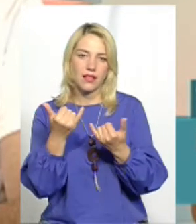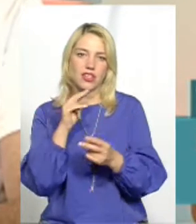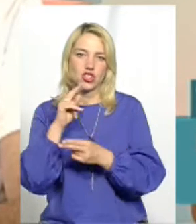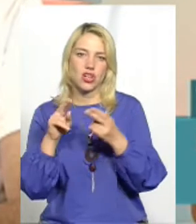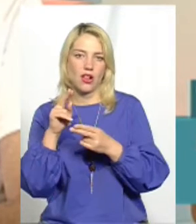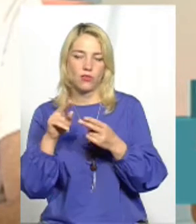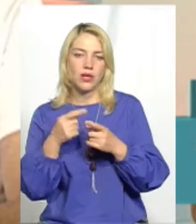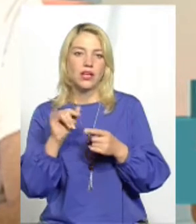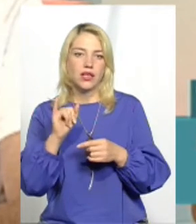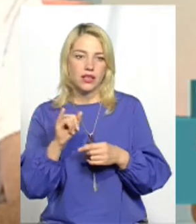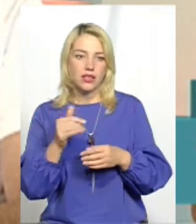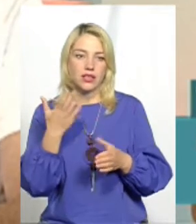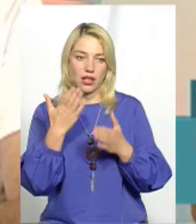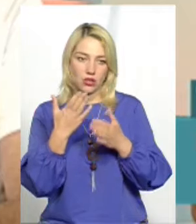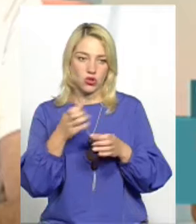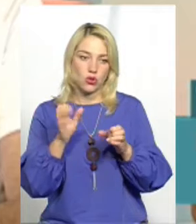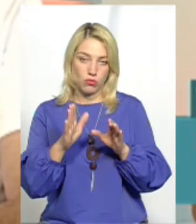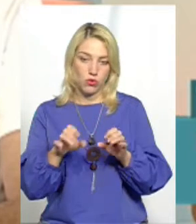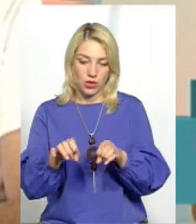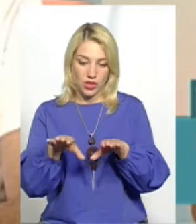буде рішення